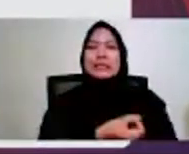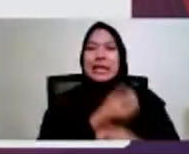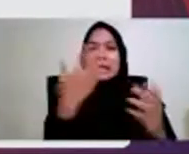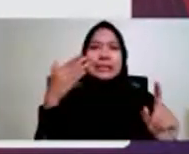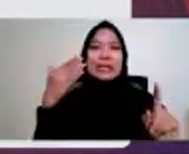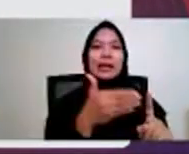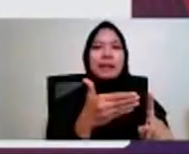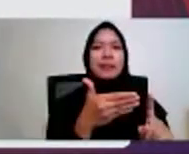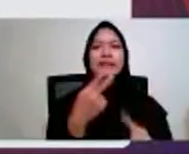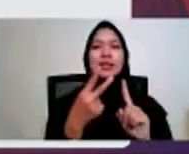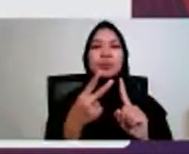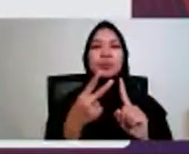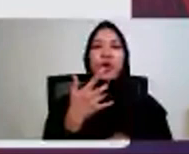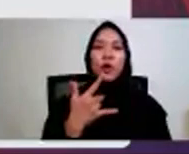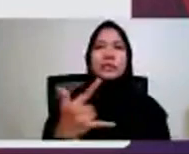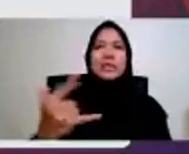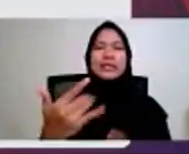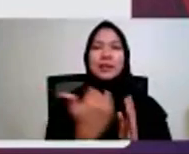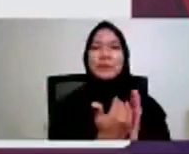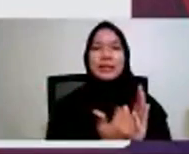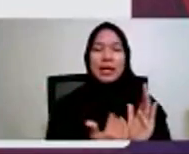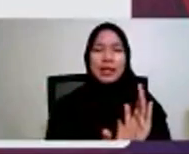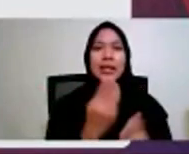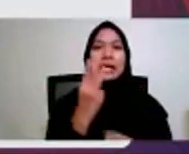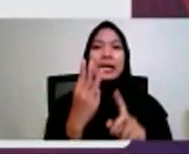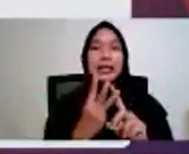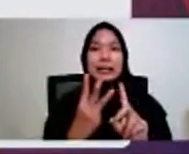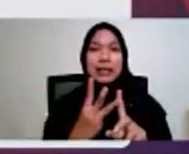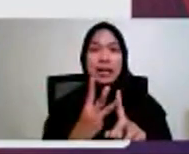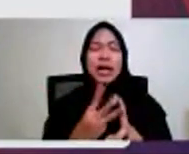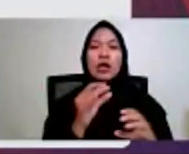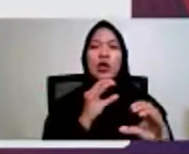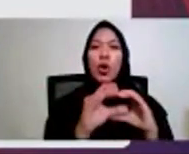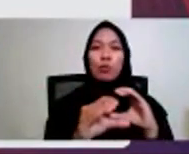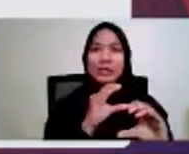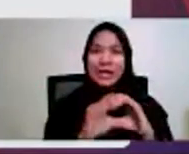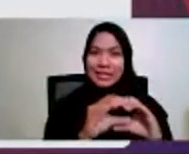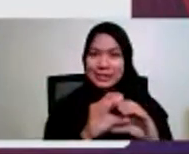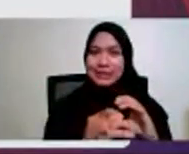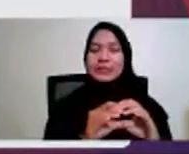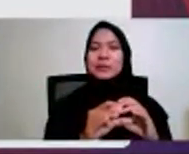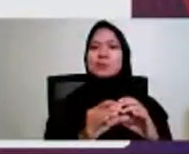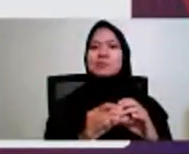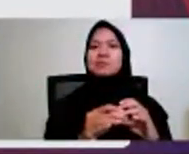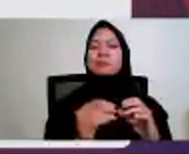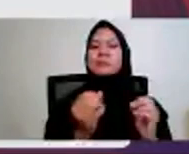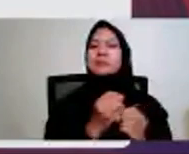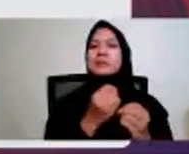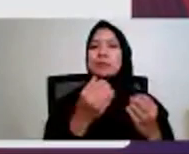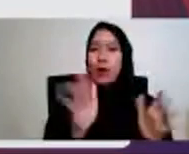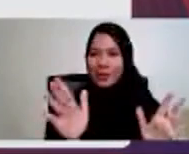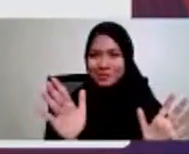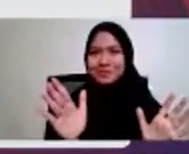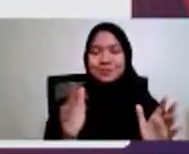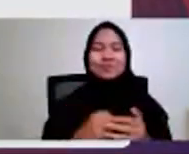kedua konsistensi dari kebijakan dan yang ketiga adalah komunikasi yang transparan Nah